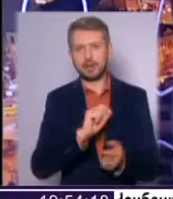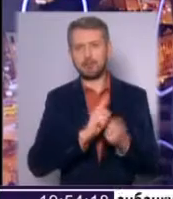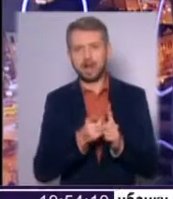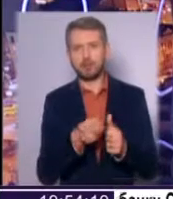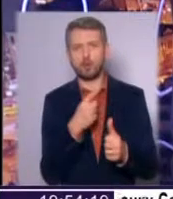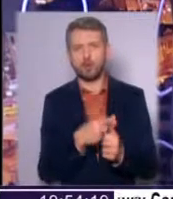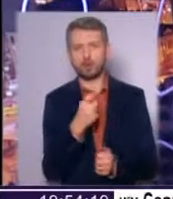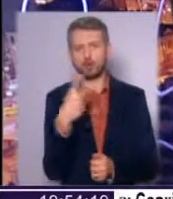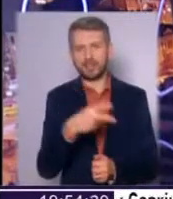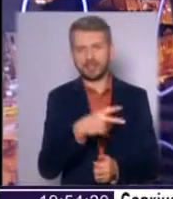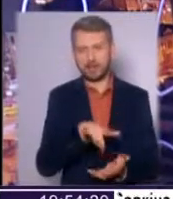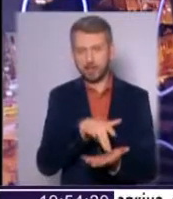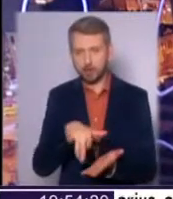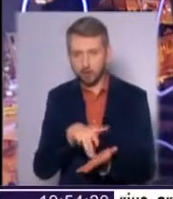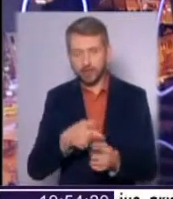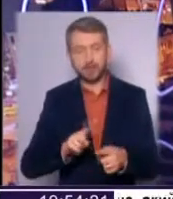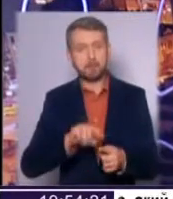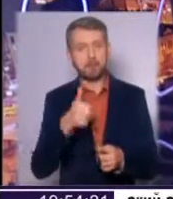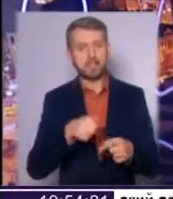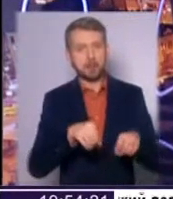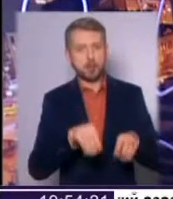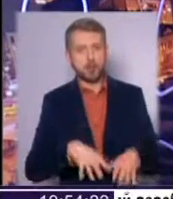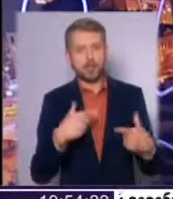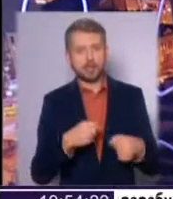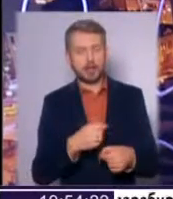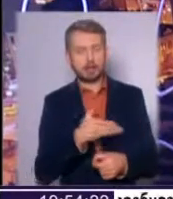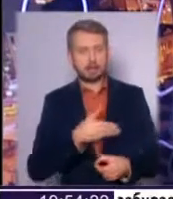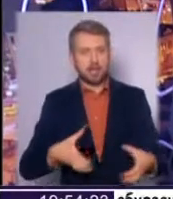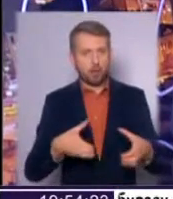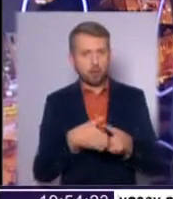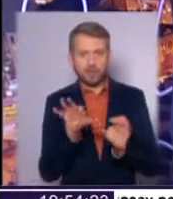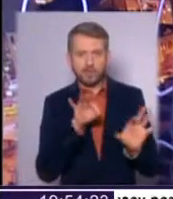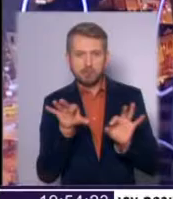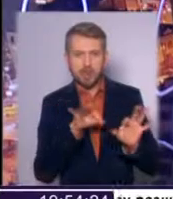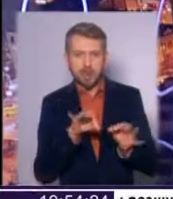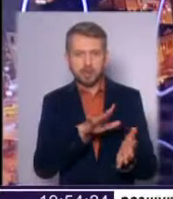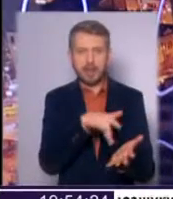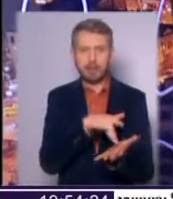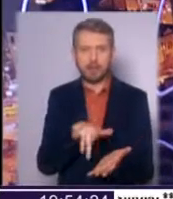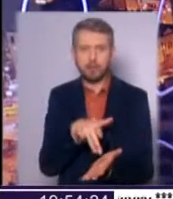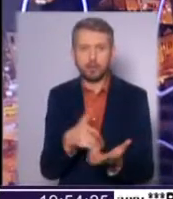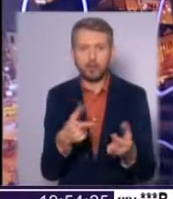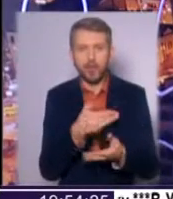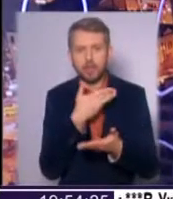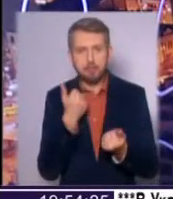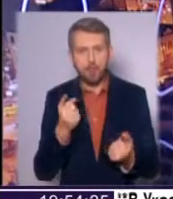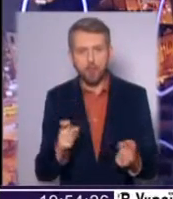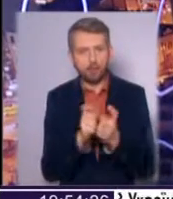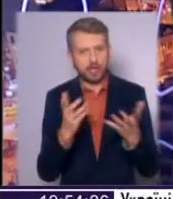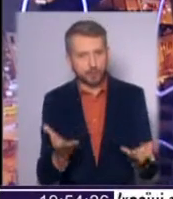населених пунктів. Це перша постанова, де ми на комітеті відбирали ті населені пункти, де немає